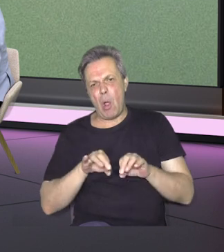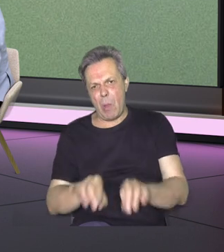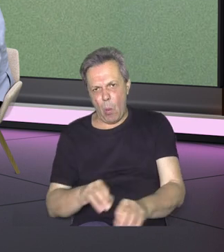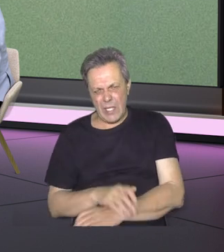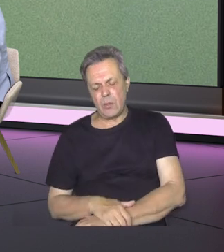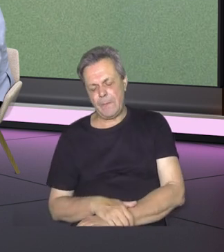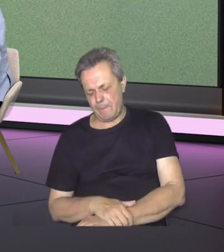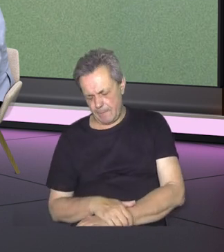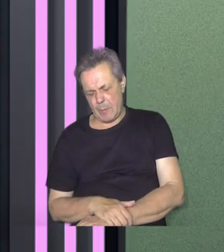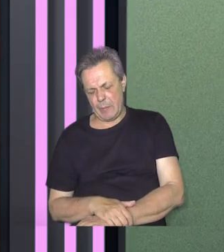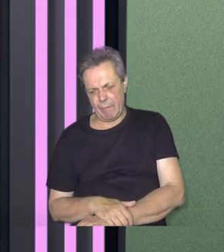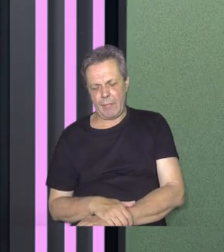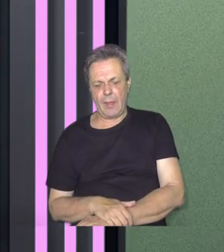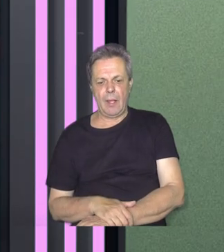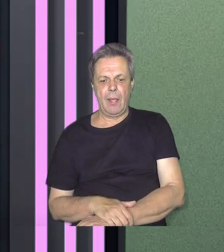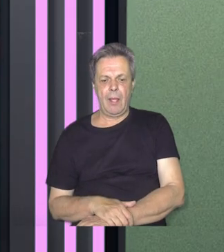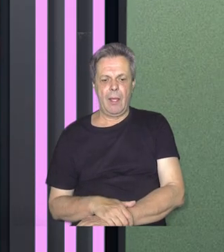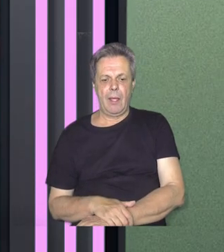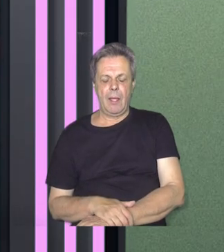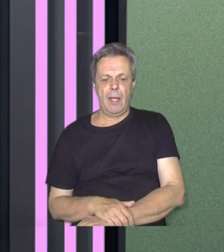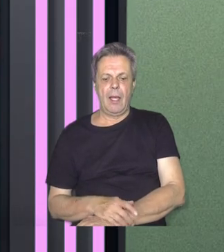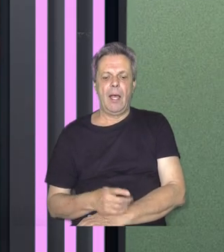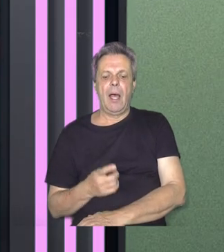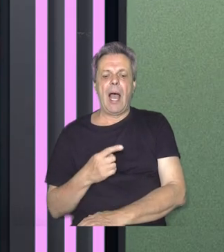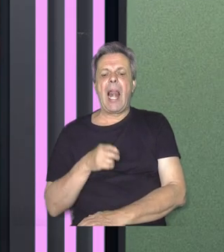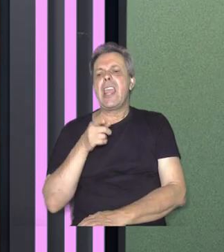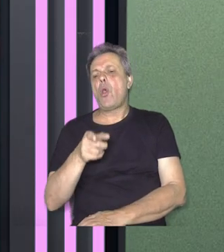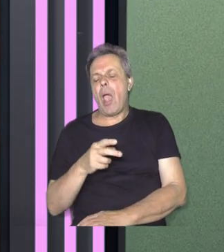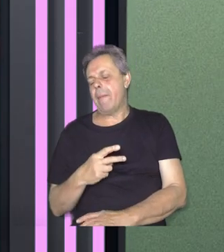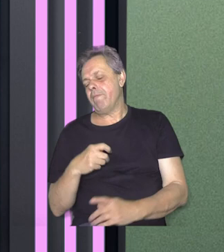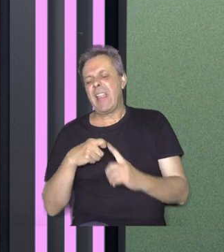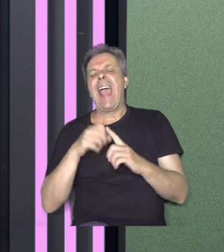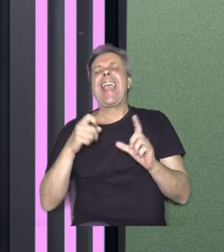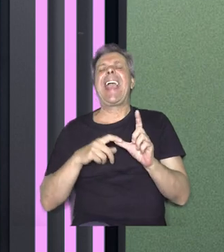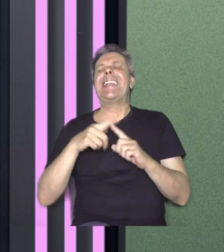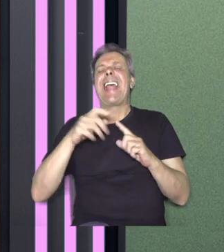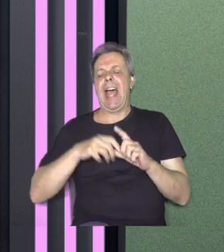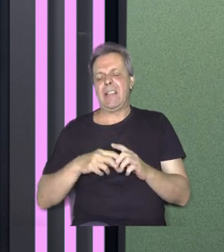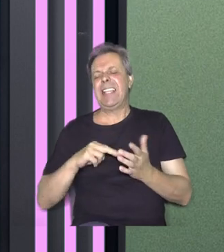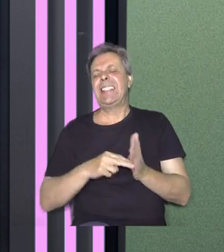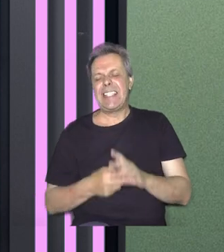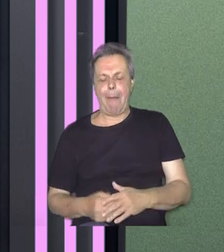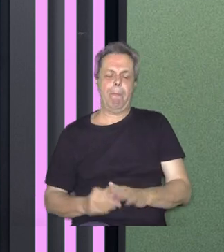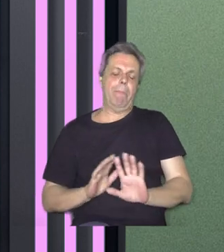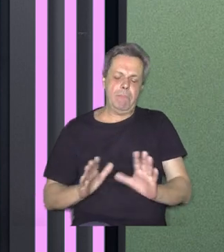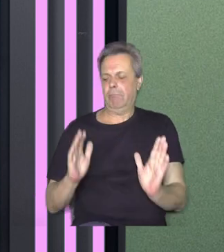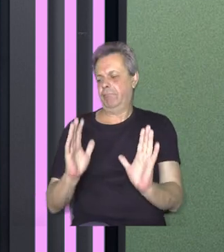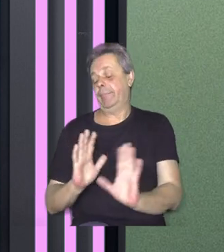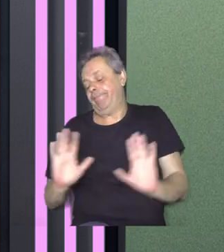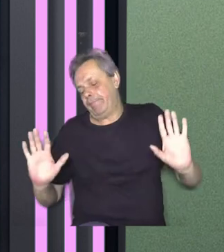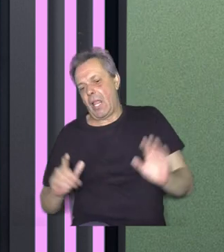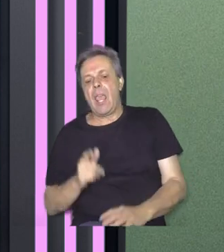ovi nedodirljivi. Tako je. Ali to je kastinski sistem. Indija ima kaste, iako